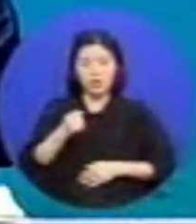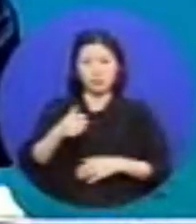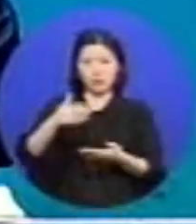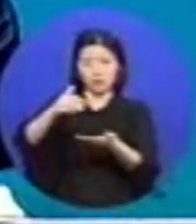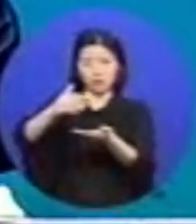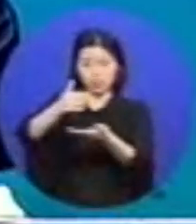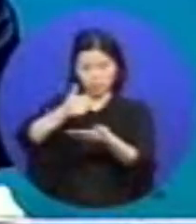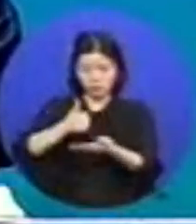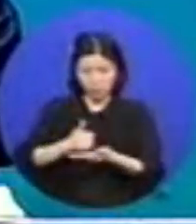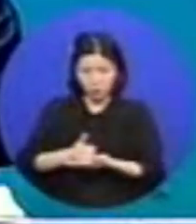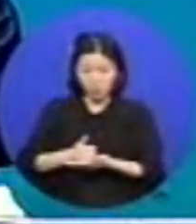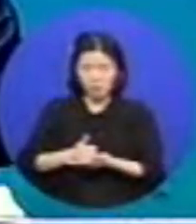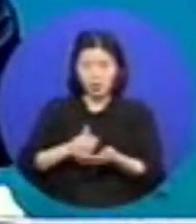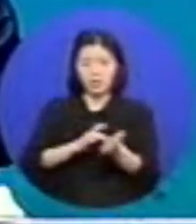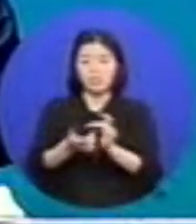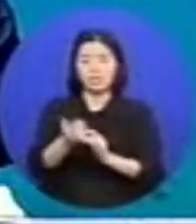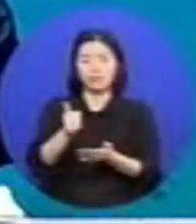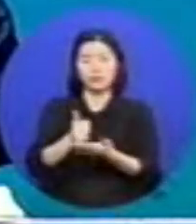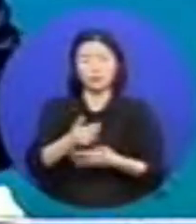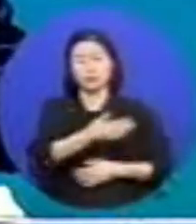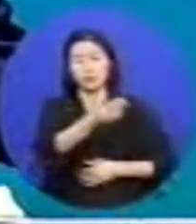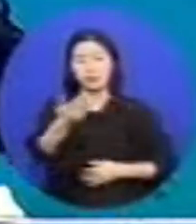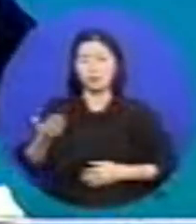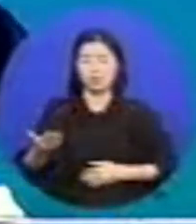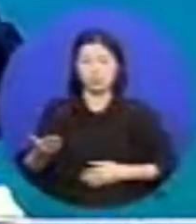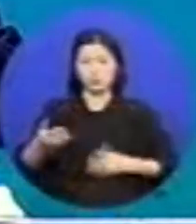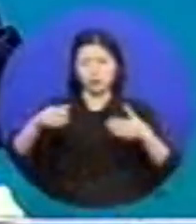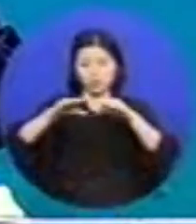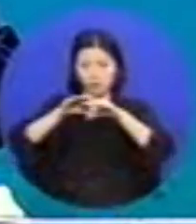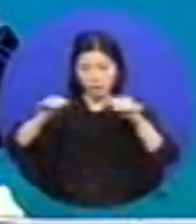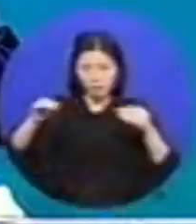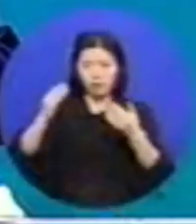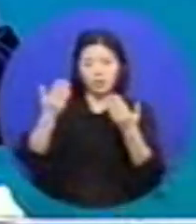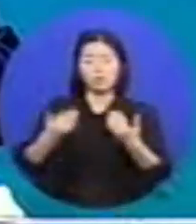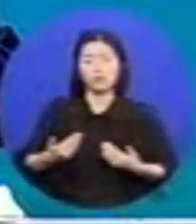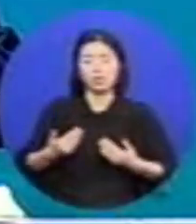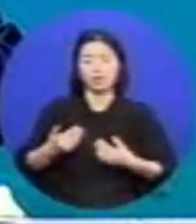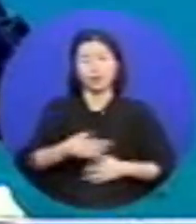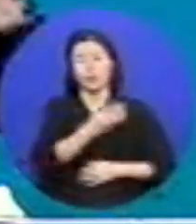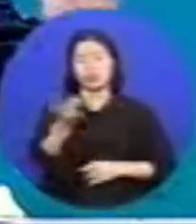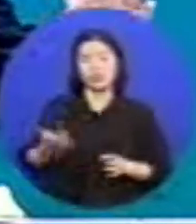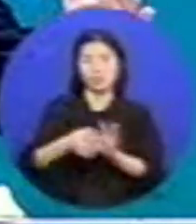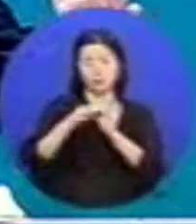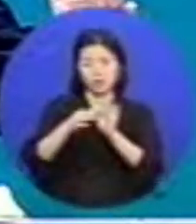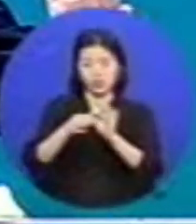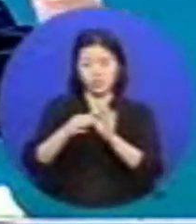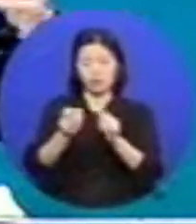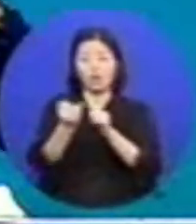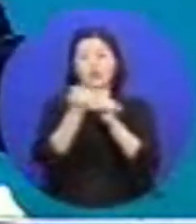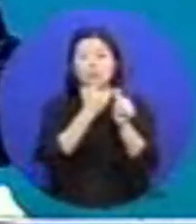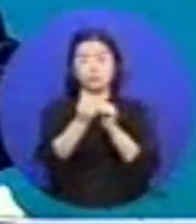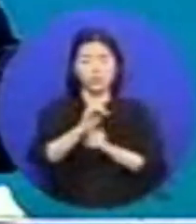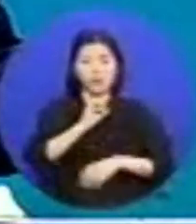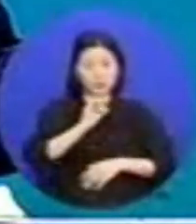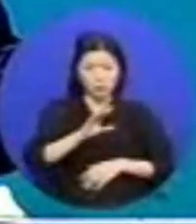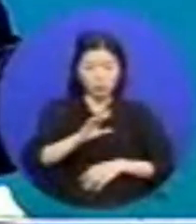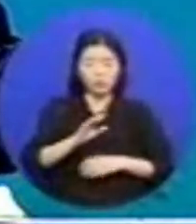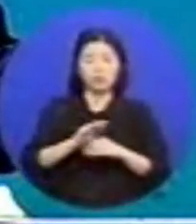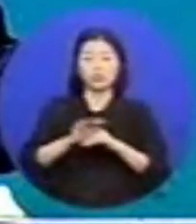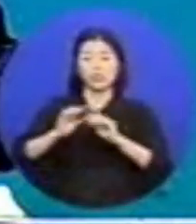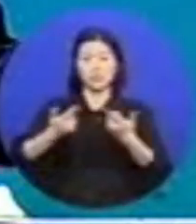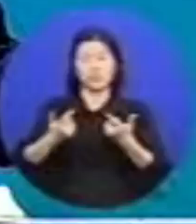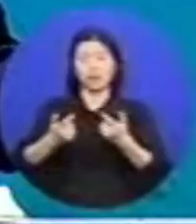예수님은 여러분을 완전히 치료하세요. 그리고 여러분을 통해서 부부 사이는 물론이고 부모 자녀